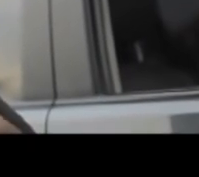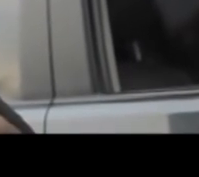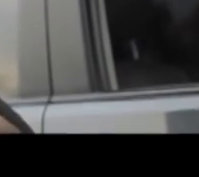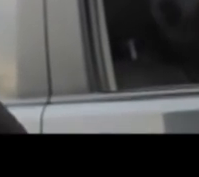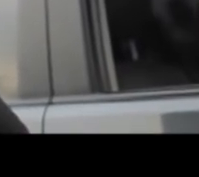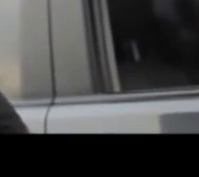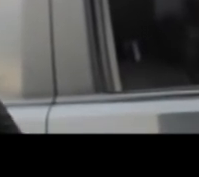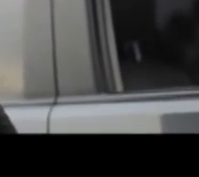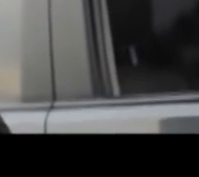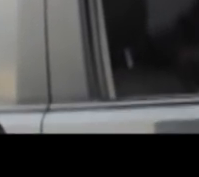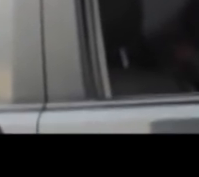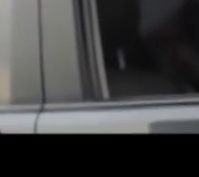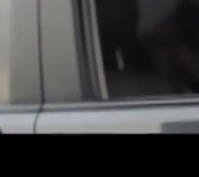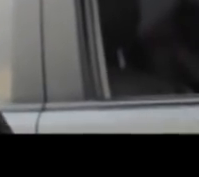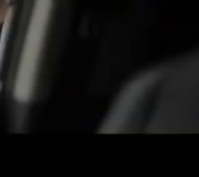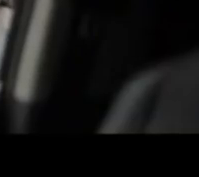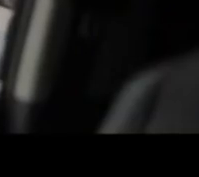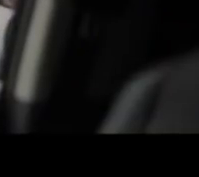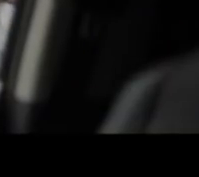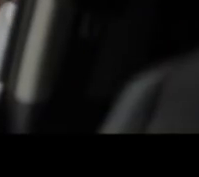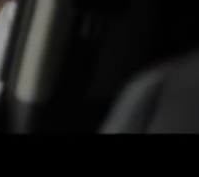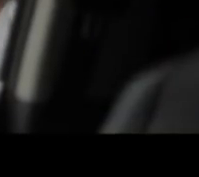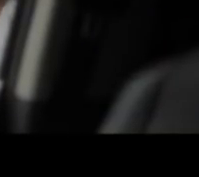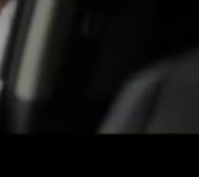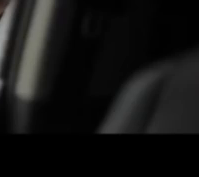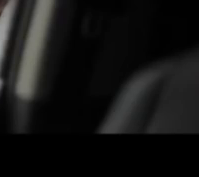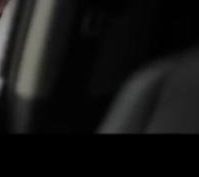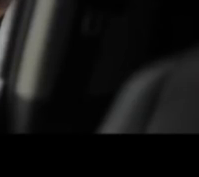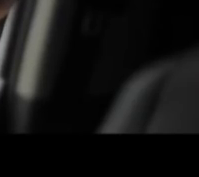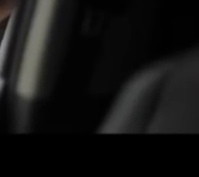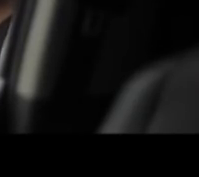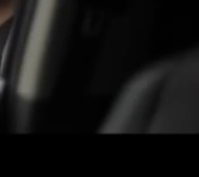de gouvernement. Nada, t'attends moi, c'est excellence. T'attends moi, c'est excellence.